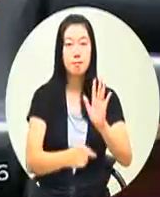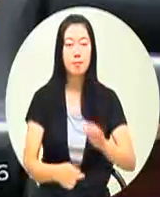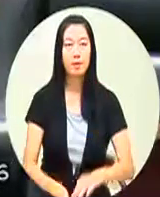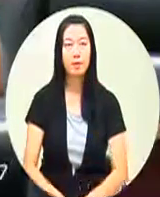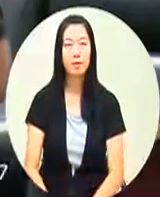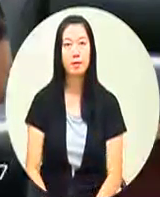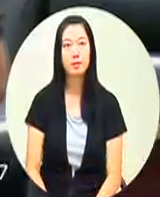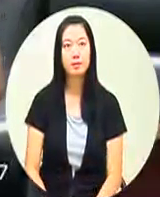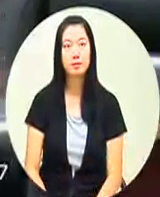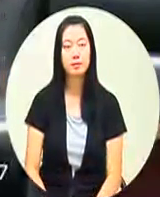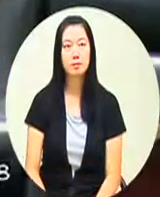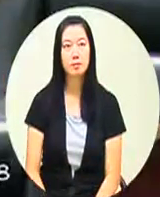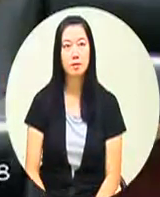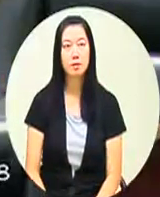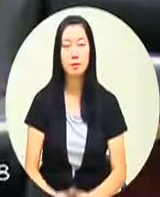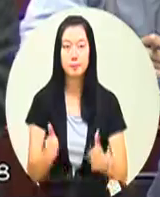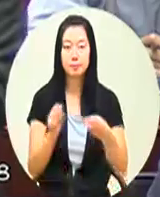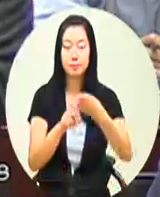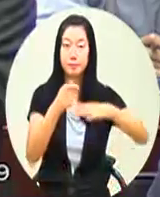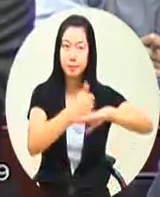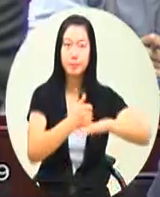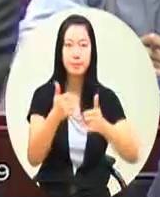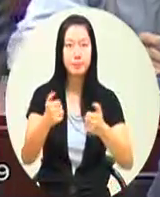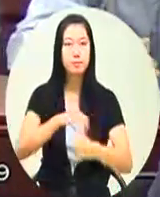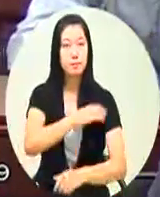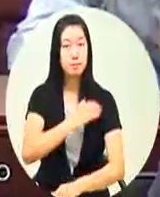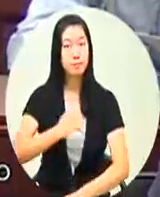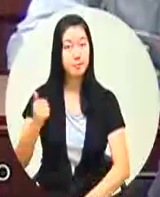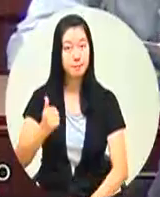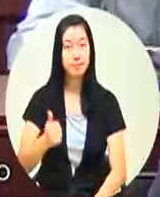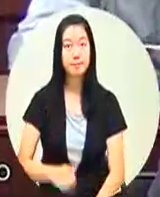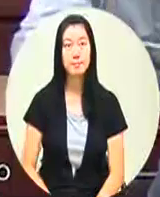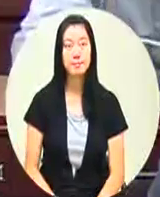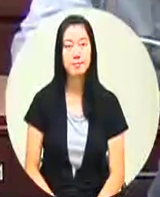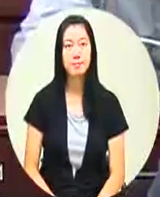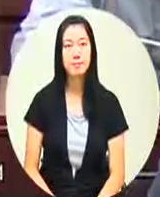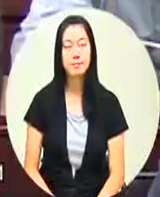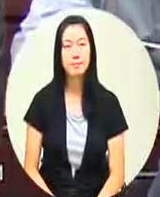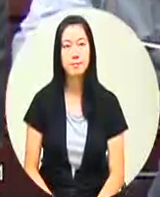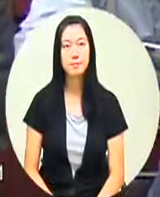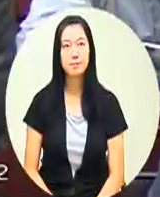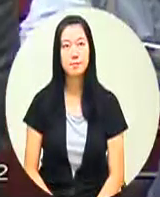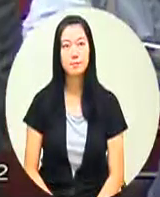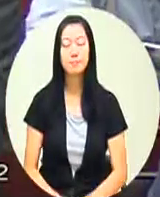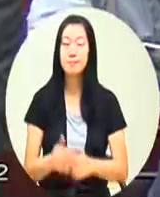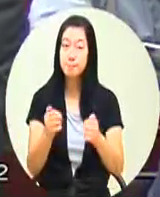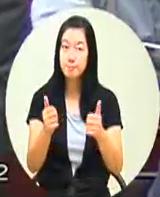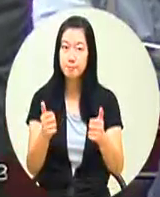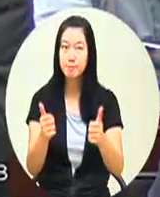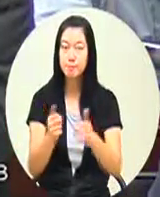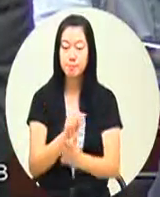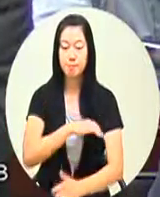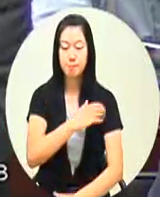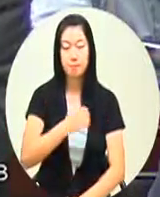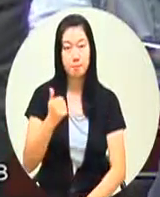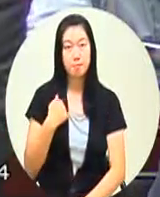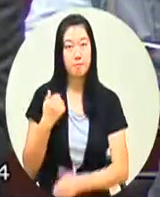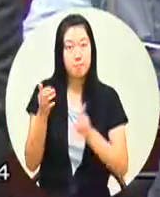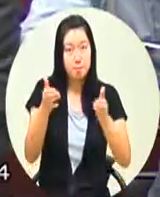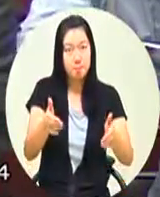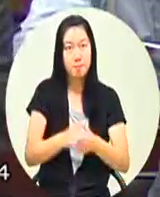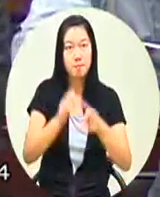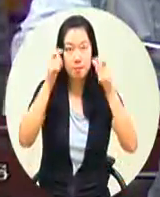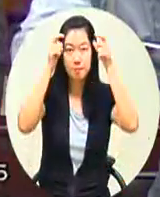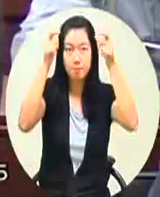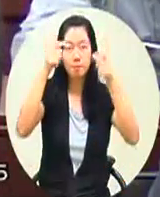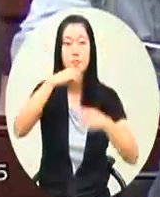经理答复。 好，谢谢主席哈，还有谢谢我们邱议员哈。我想非常感谢邱议员呢，针对整个我们大